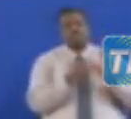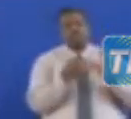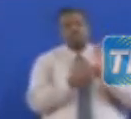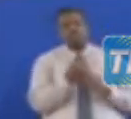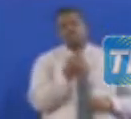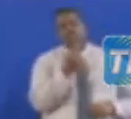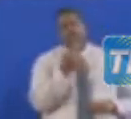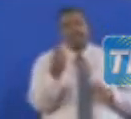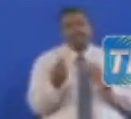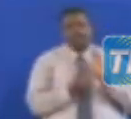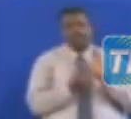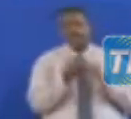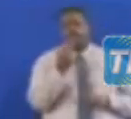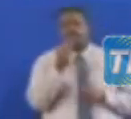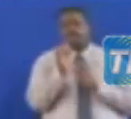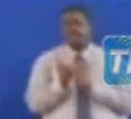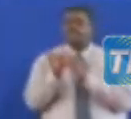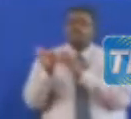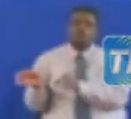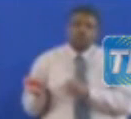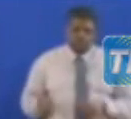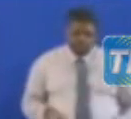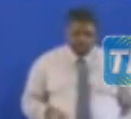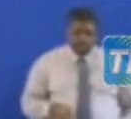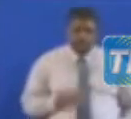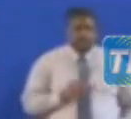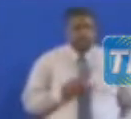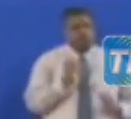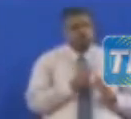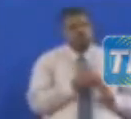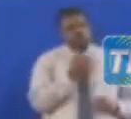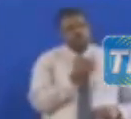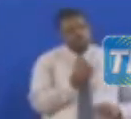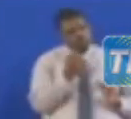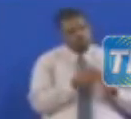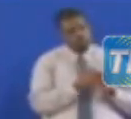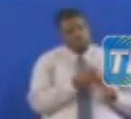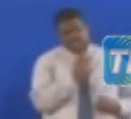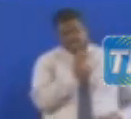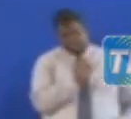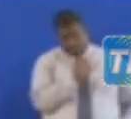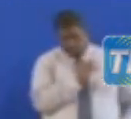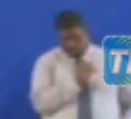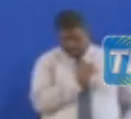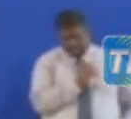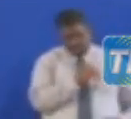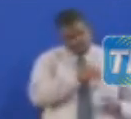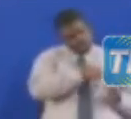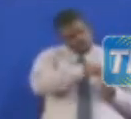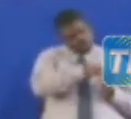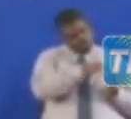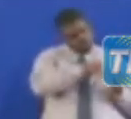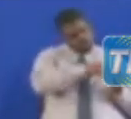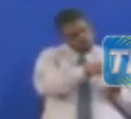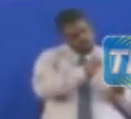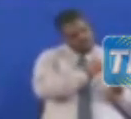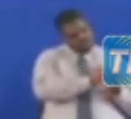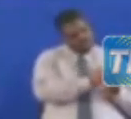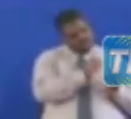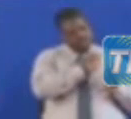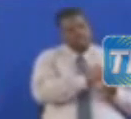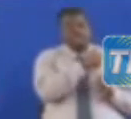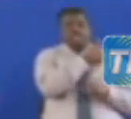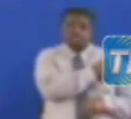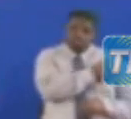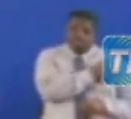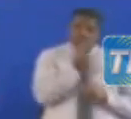116.92 zimetengwa, na kati ya fedha hizo bilioni 15.50 zitatumika kununulia vifaa na vifaa